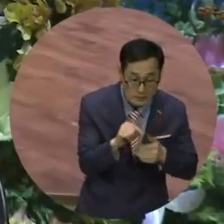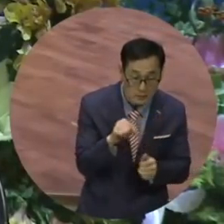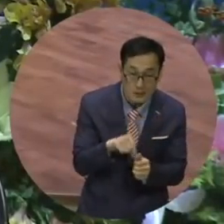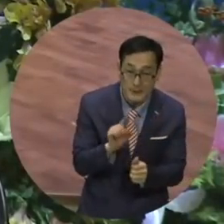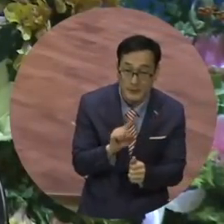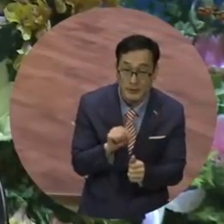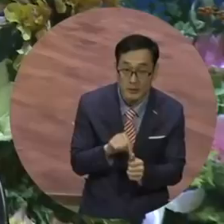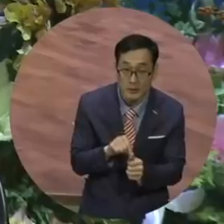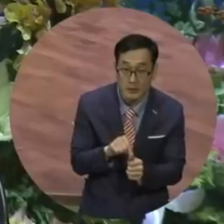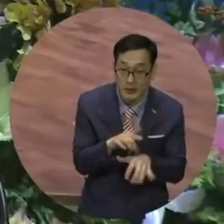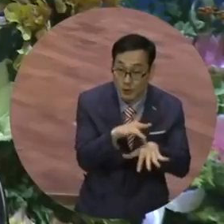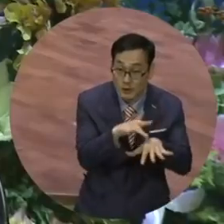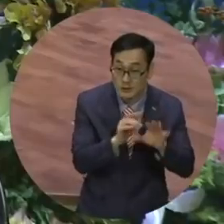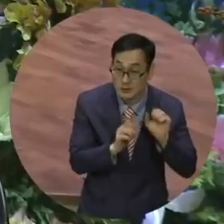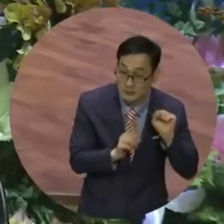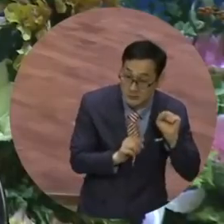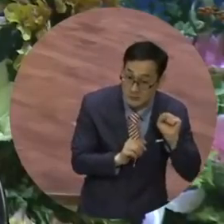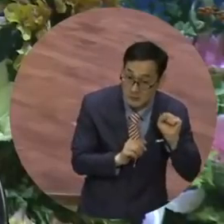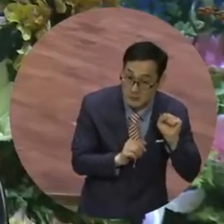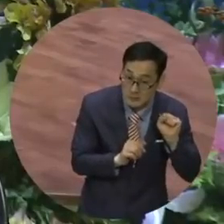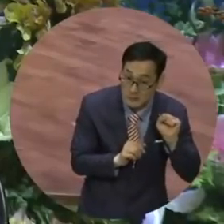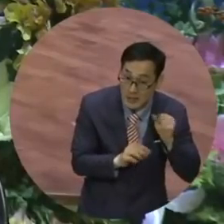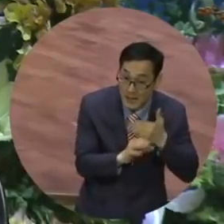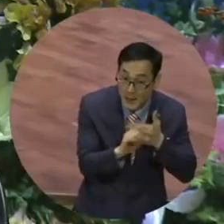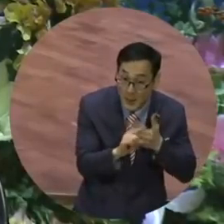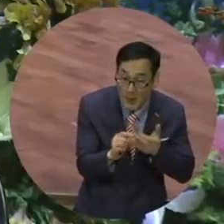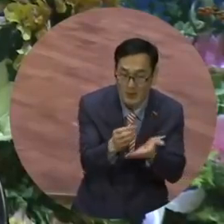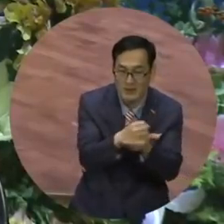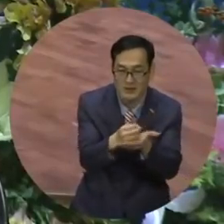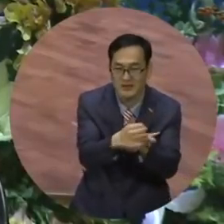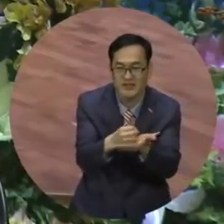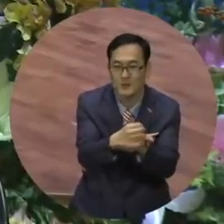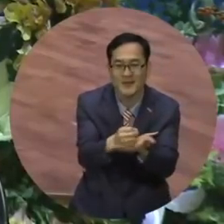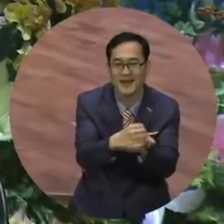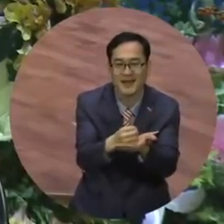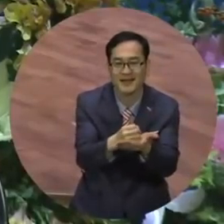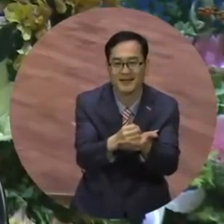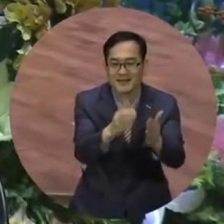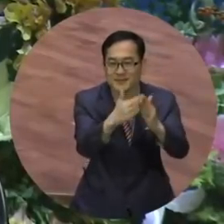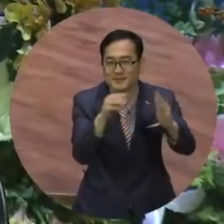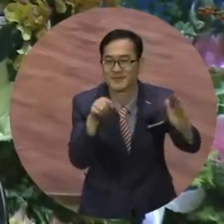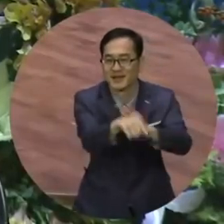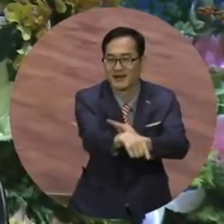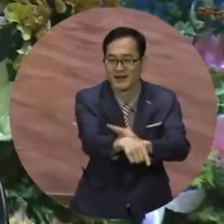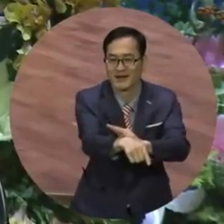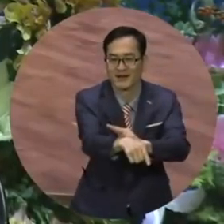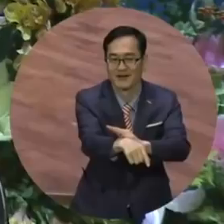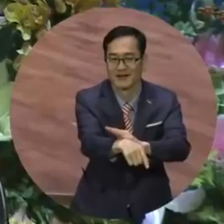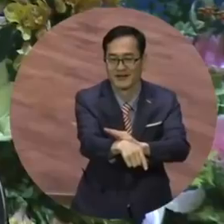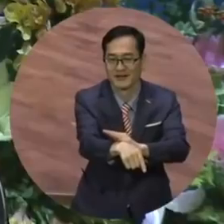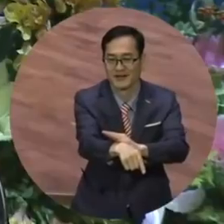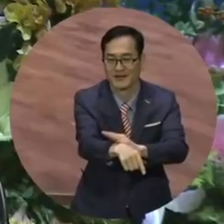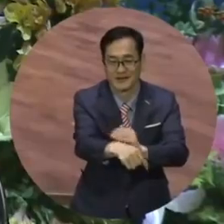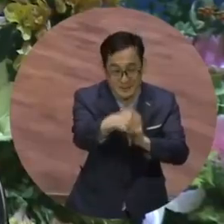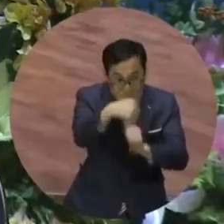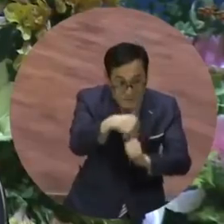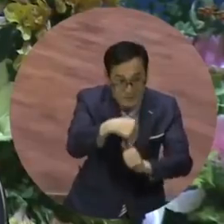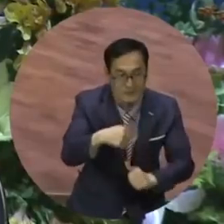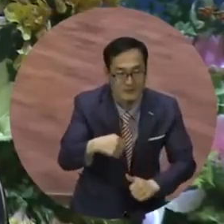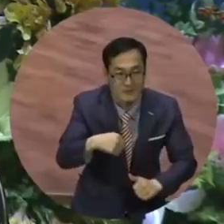귀신 사로잡혀 점쟁이 치는 점쟁이 찾아가 보세요. 점쟁이가 다 귀신 시킨들 하고 있어요.